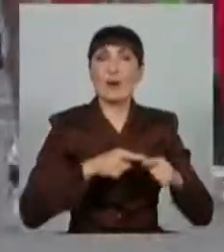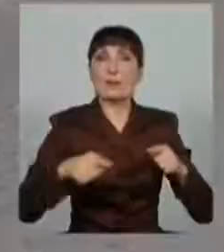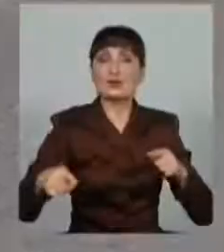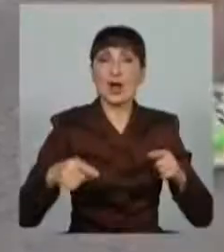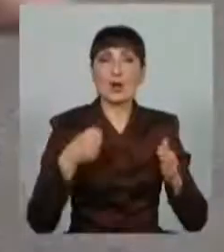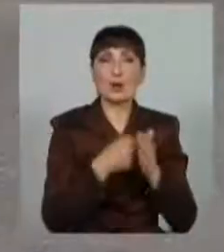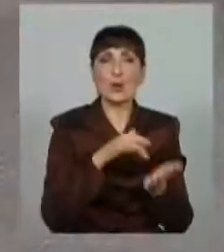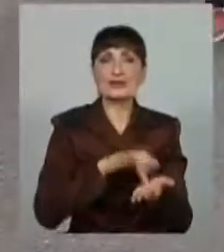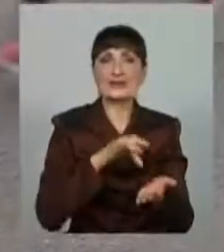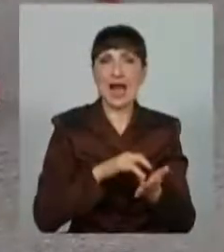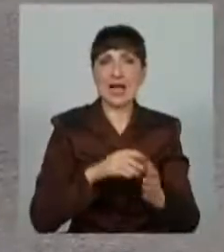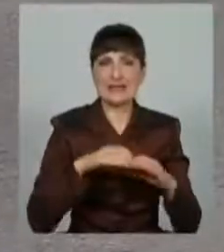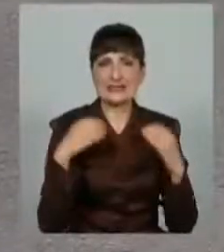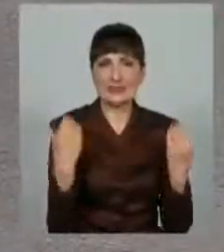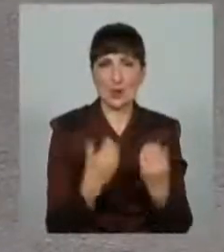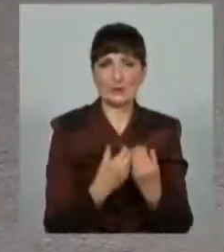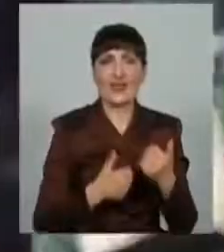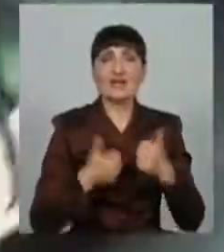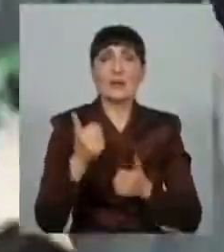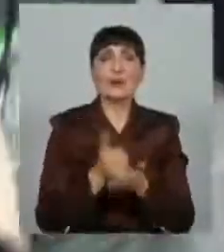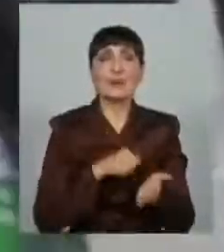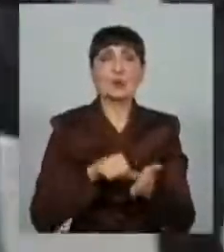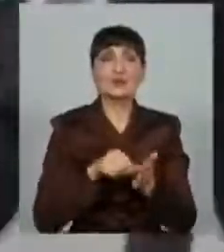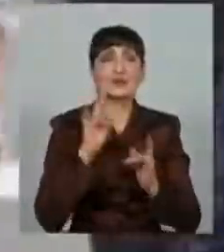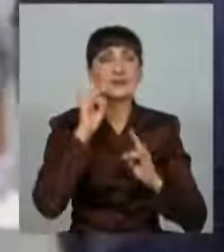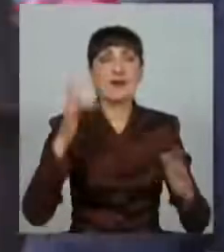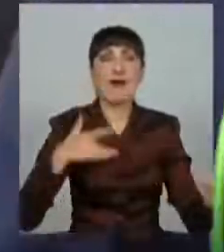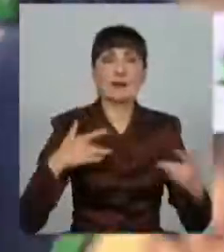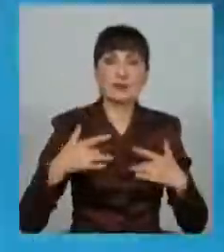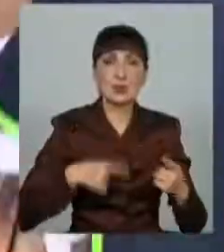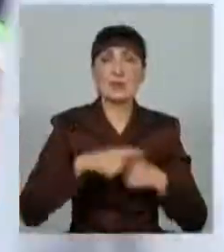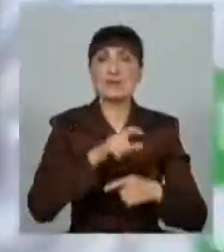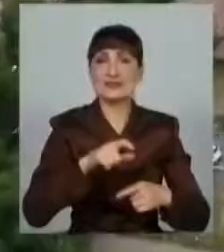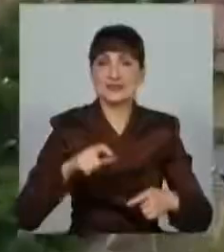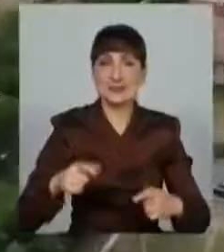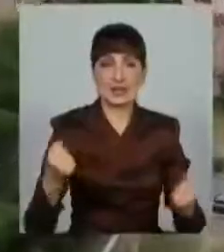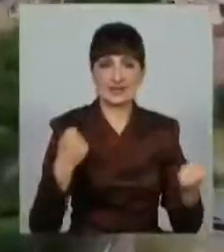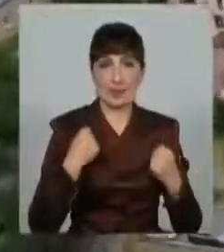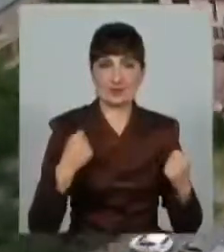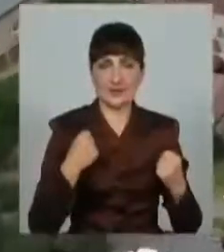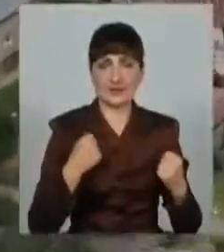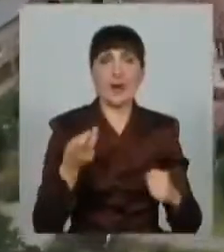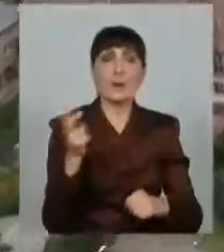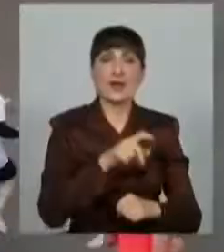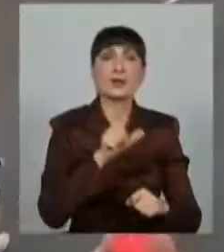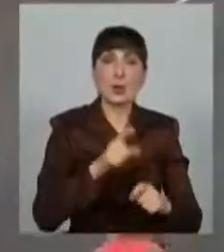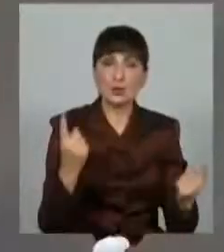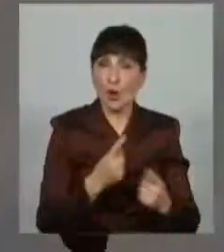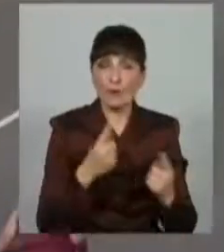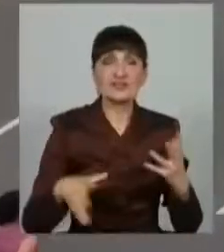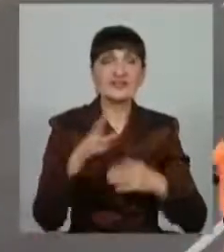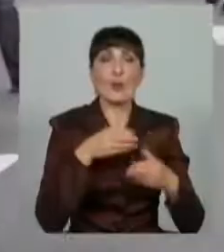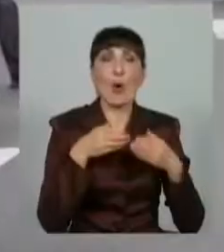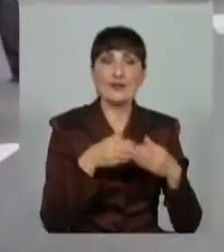до центрального стадиона. В соревновании приняли участие знаменитые актеры, бизнесмены и спортсмены. Приходили люди и всем